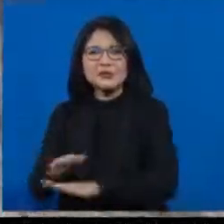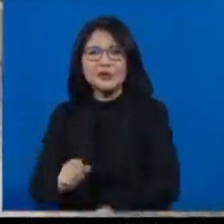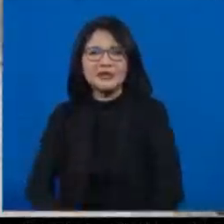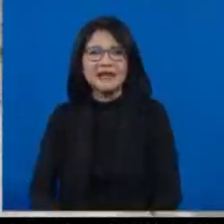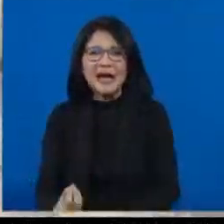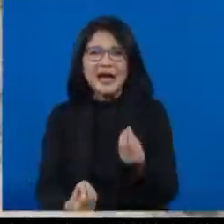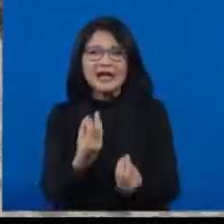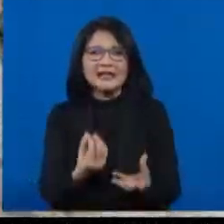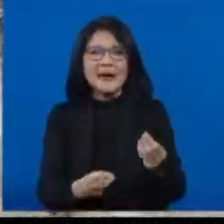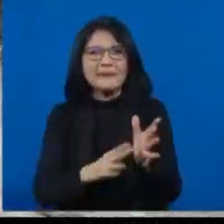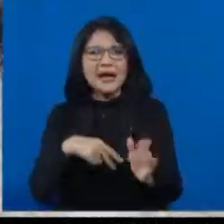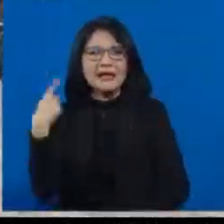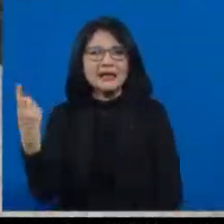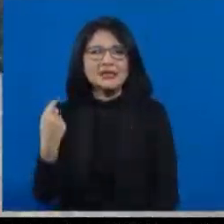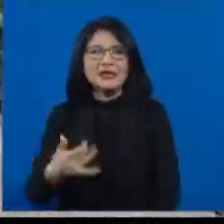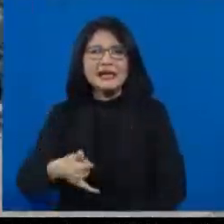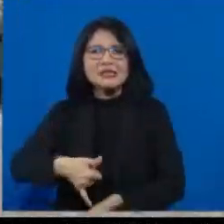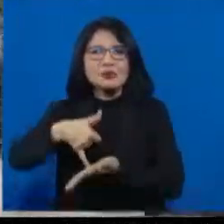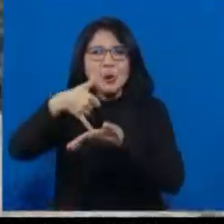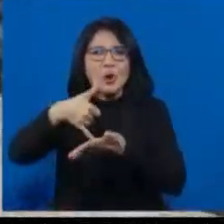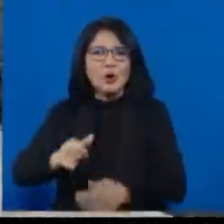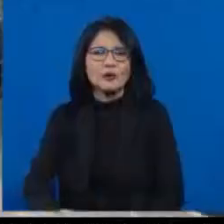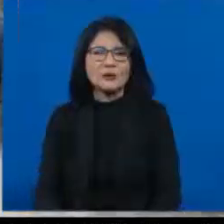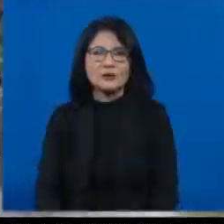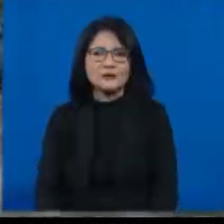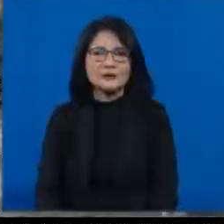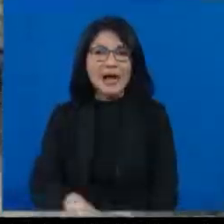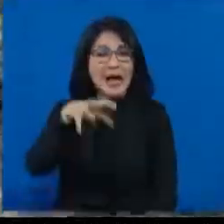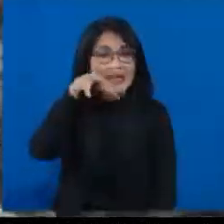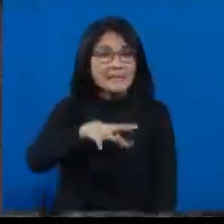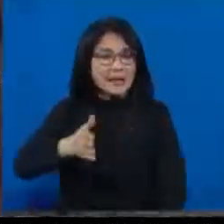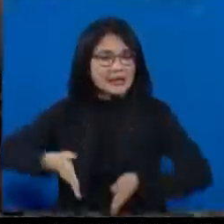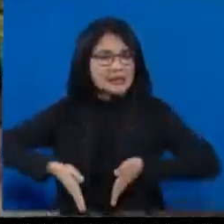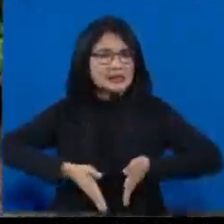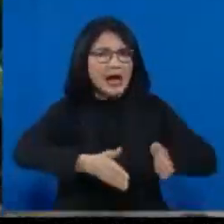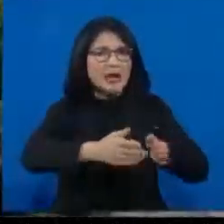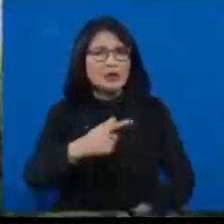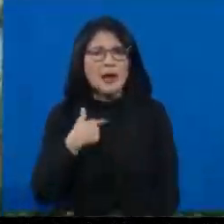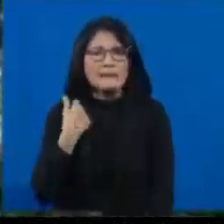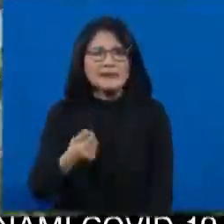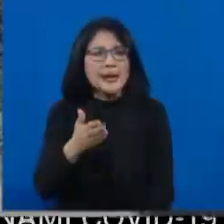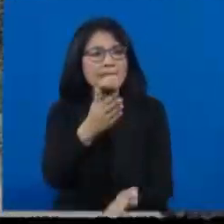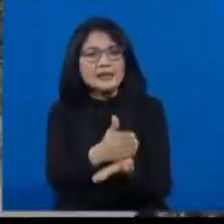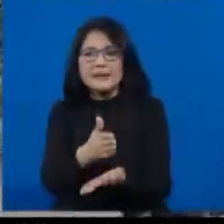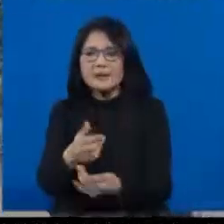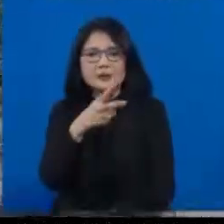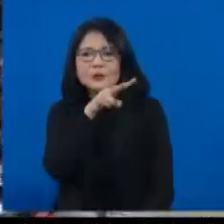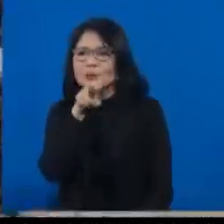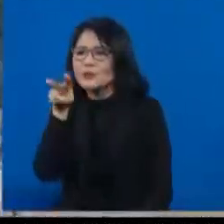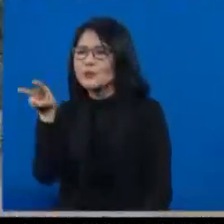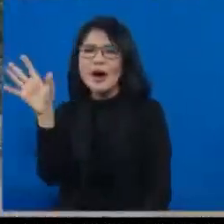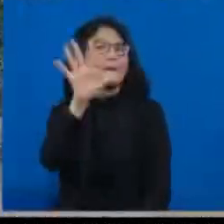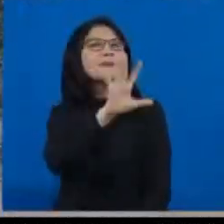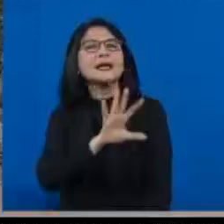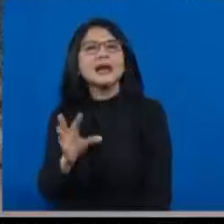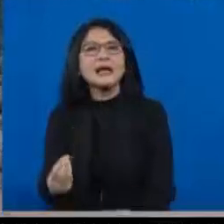Nasional Baluran, Banyu Putih, Situ Bondo, Jawa Timur. Sepanjang jalan, mereka bisa sesekali berhenti untuk menikmati pemandangan